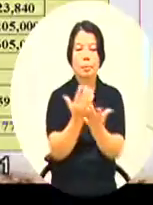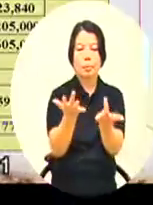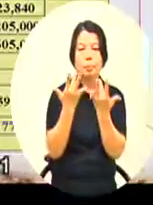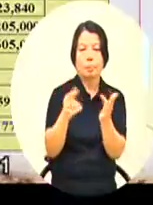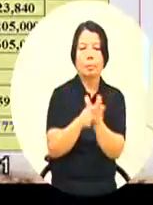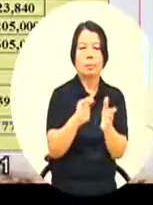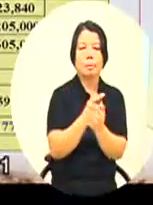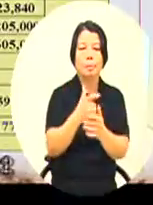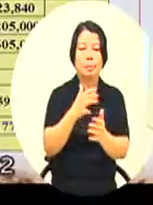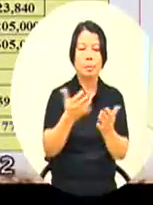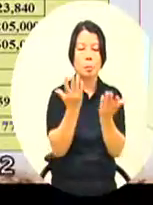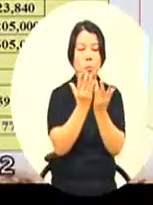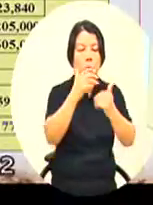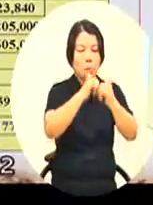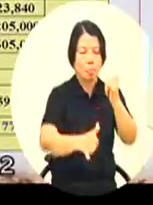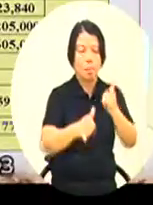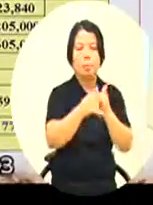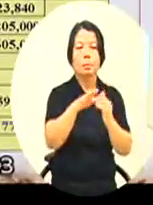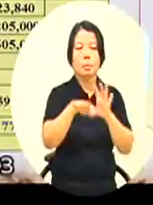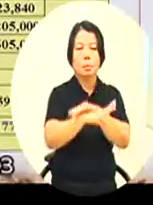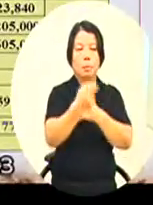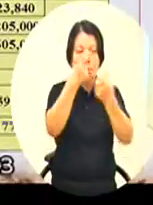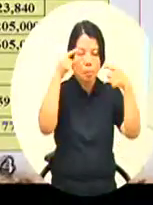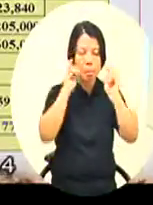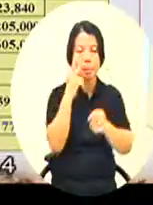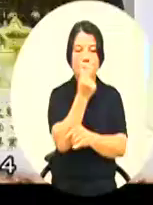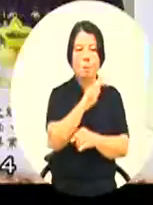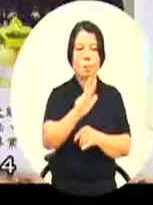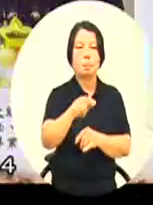拿到学历，这我觉得也是空大一个很大的特色。